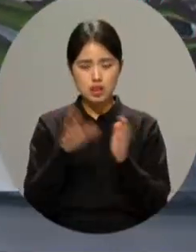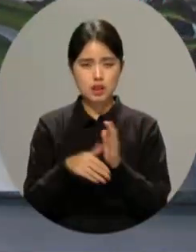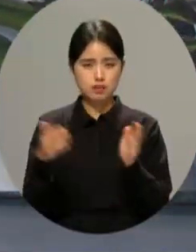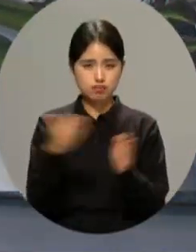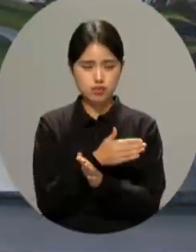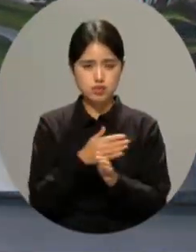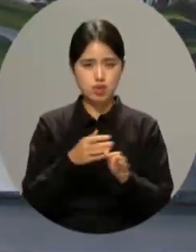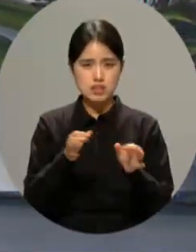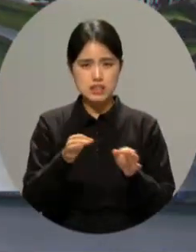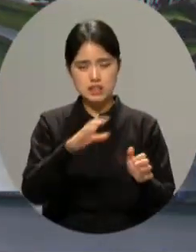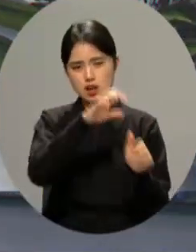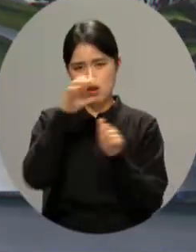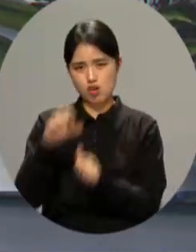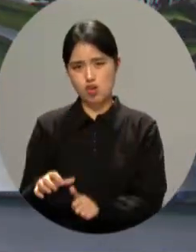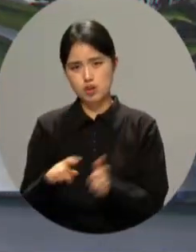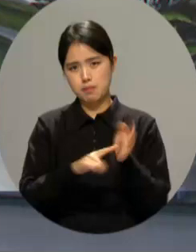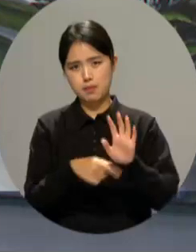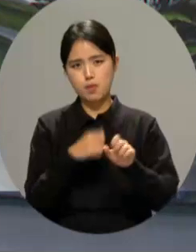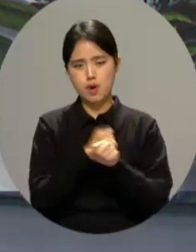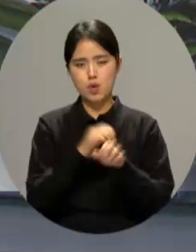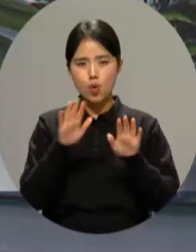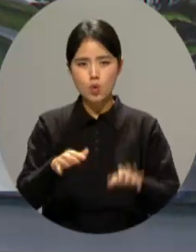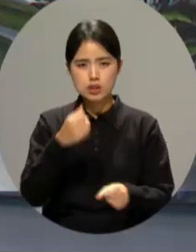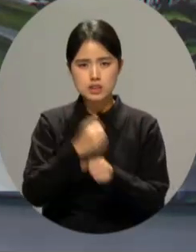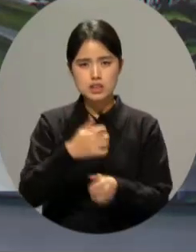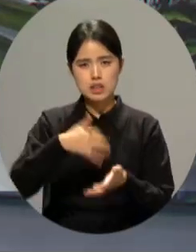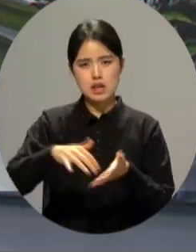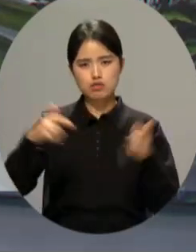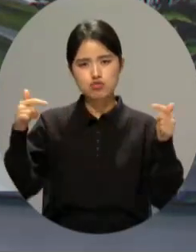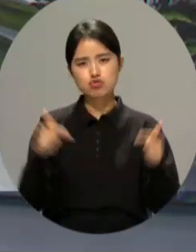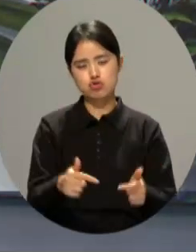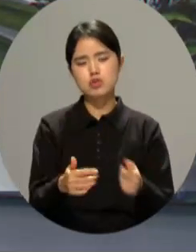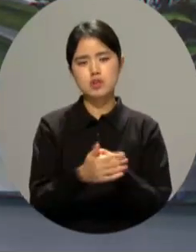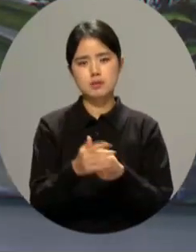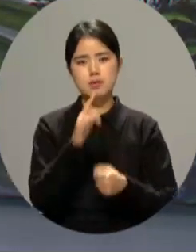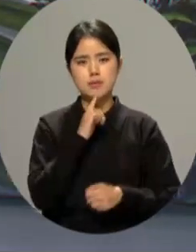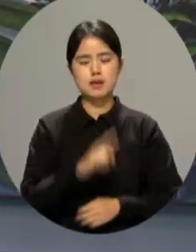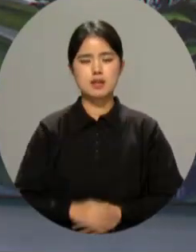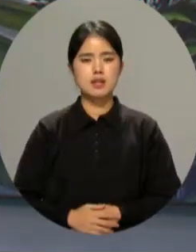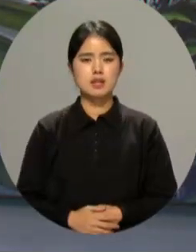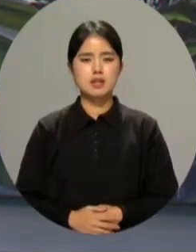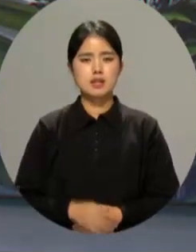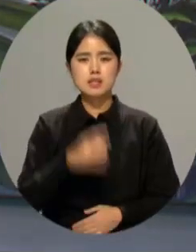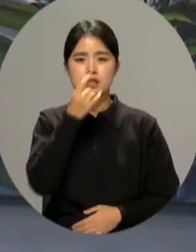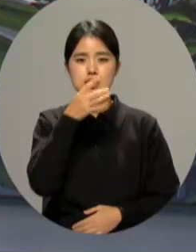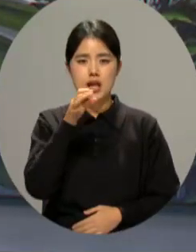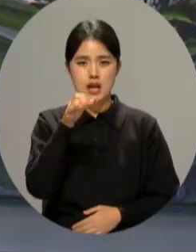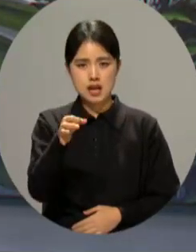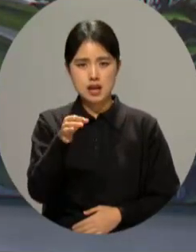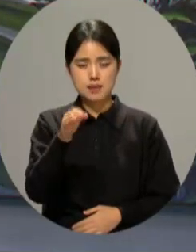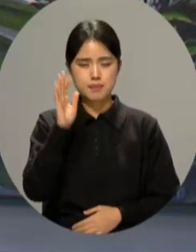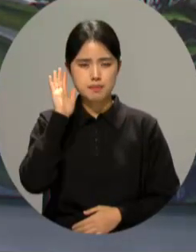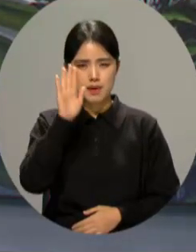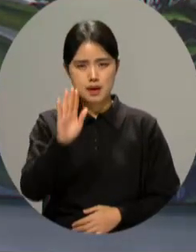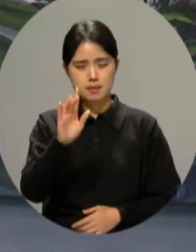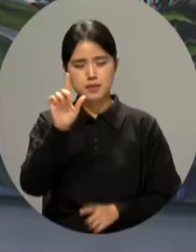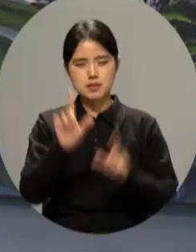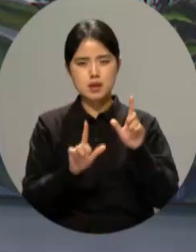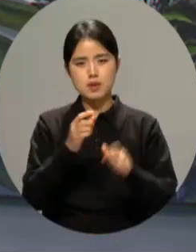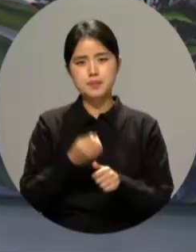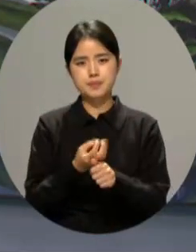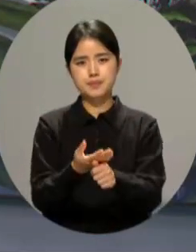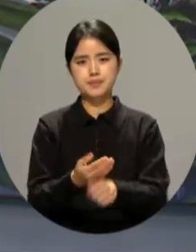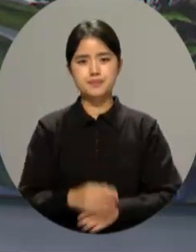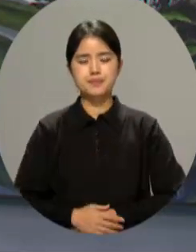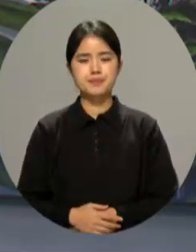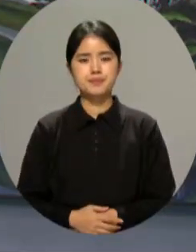격리를 발표한 데다 올해 쌀 생산량도 줄어들 것이라는 관측 때문인데요. 쌀값 전망을 이창익 기자가 취재했습니다.